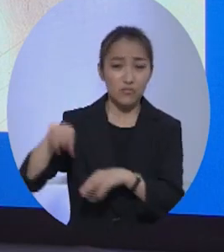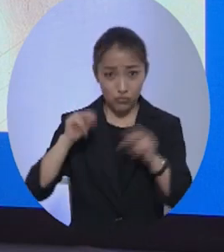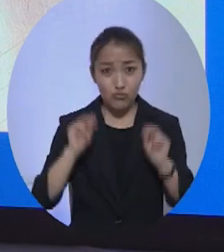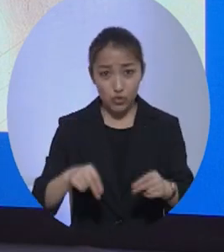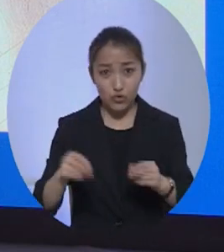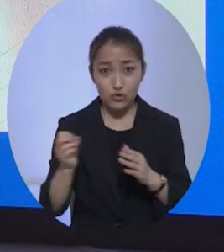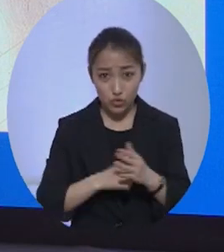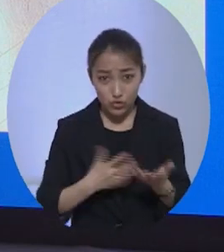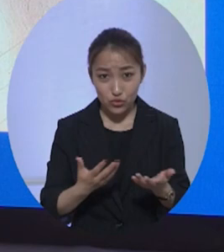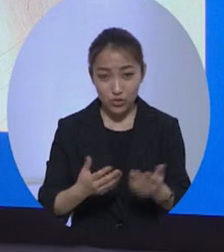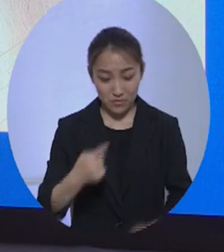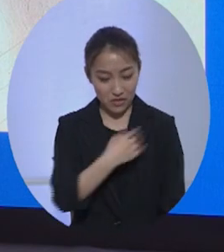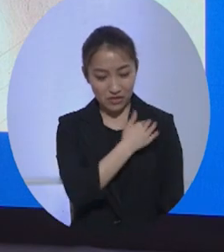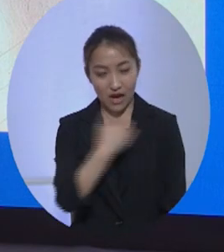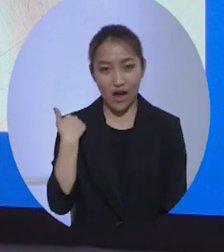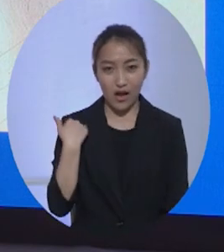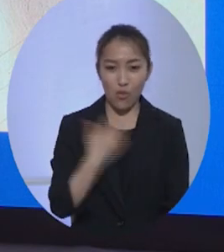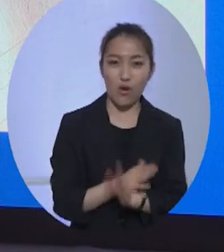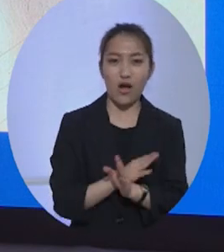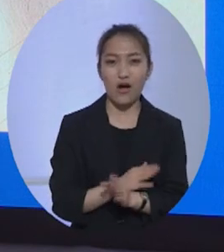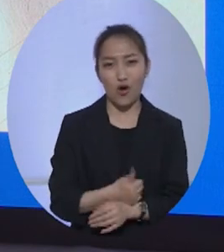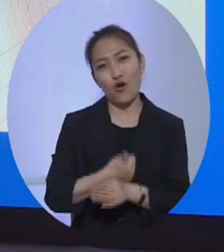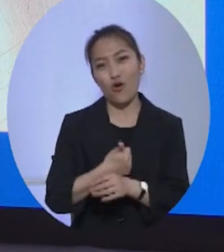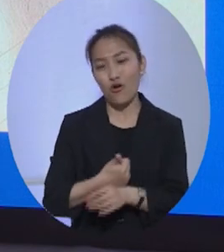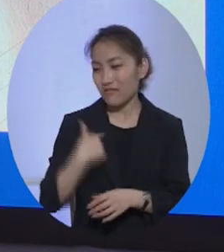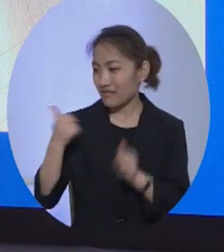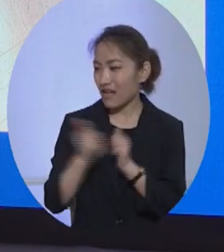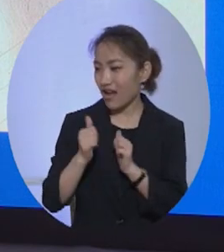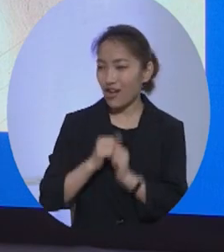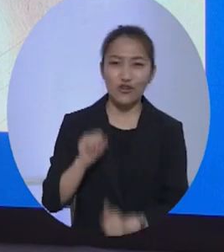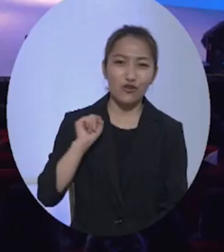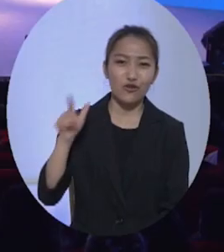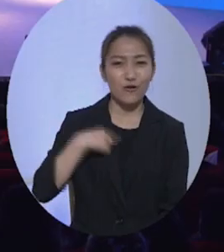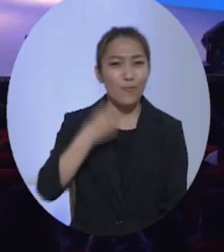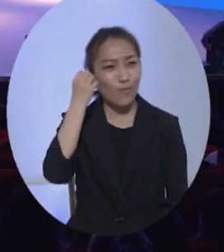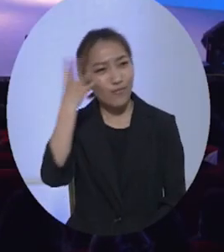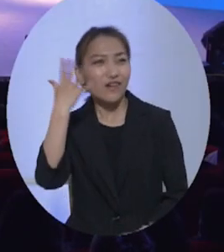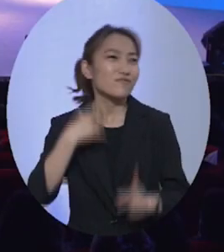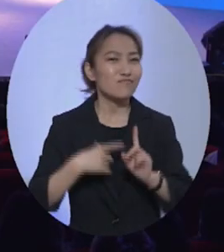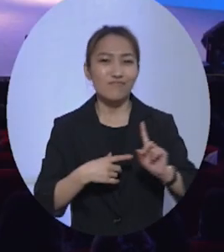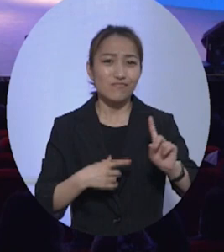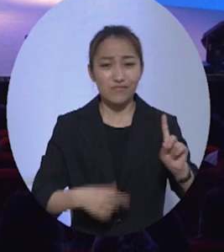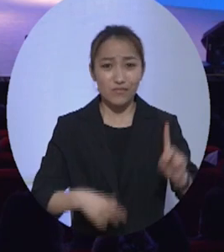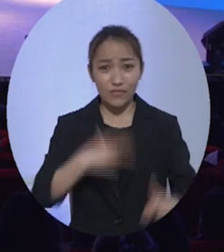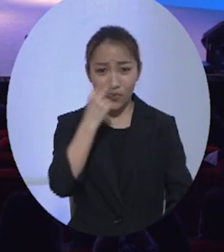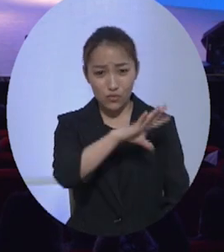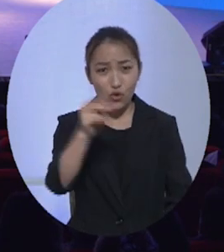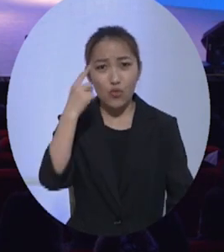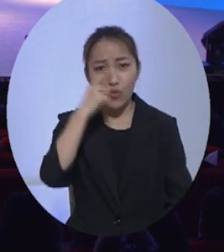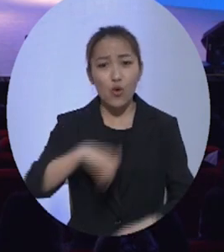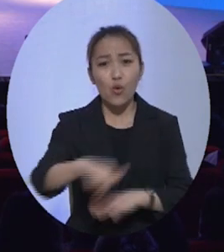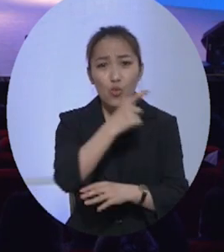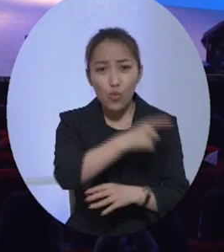бол ингээл дарга боллоо. Аягүй бол ойрхон найзыг мартах. Ийм юунд монголчууд бид цөөхөлөө мөртөө хүрчээд